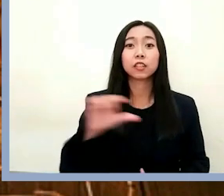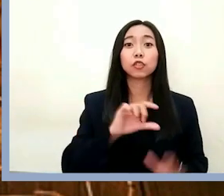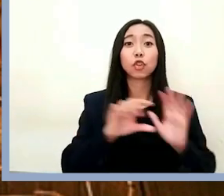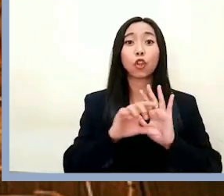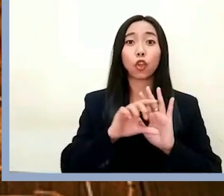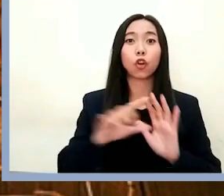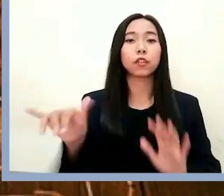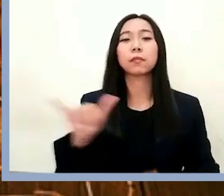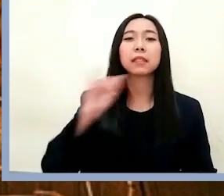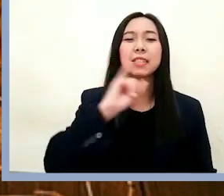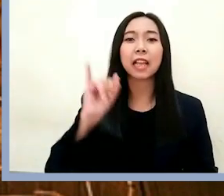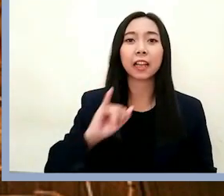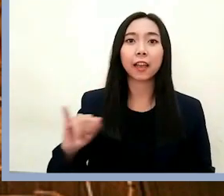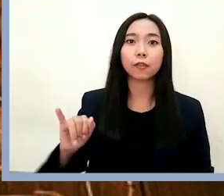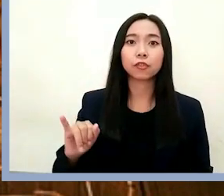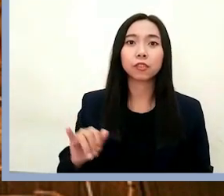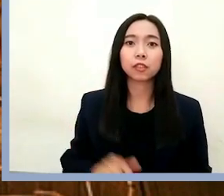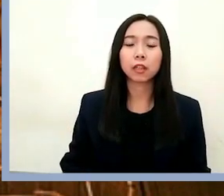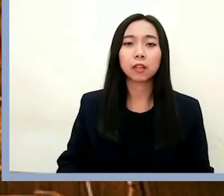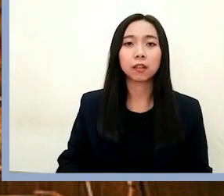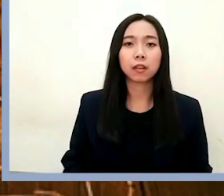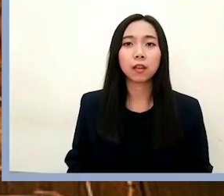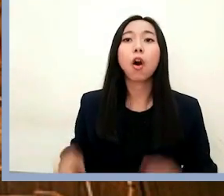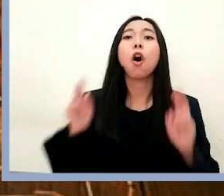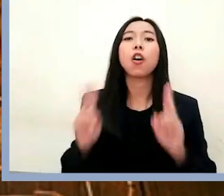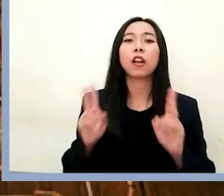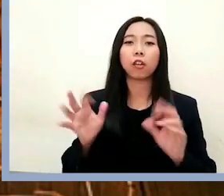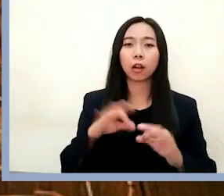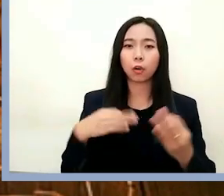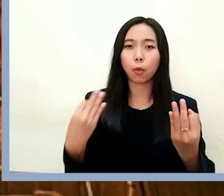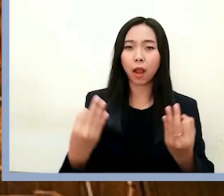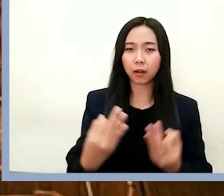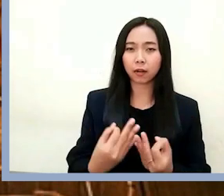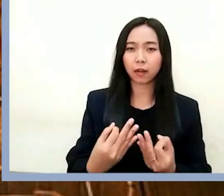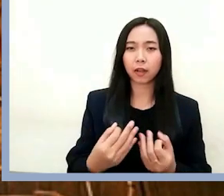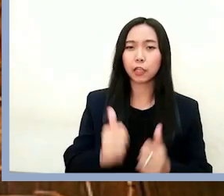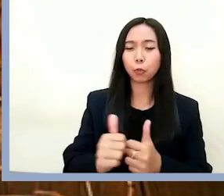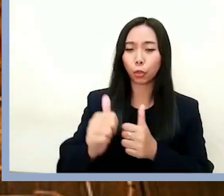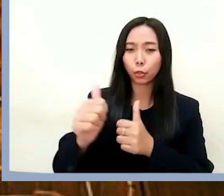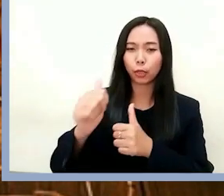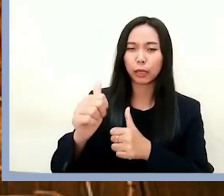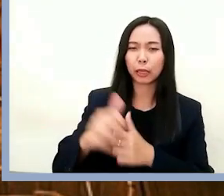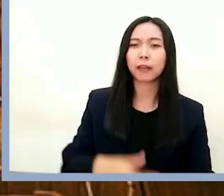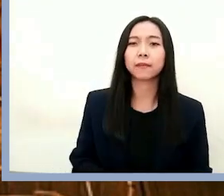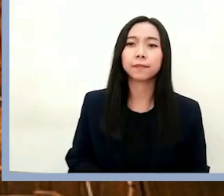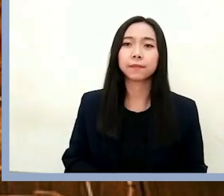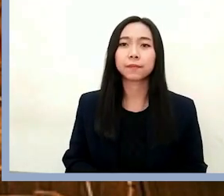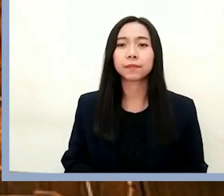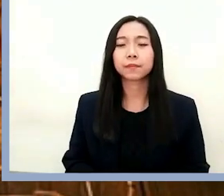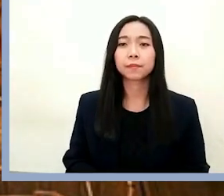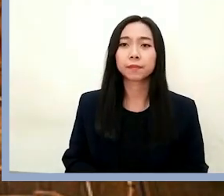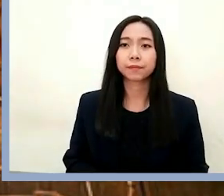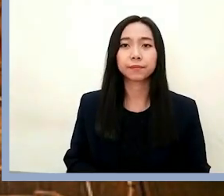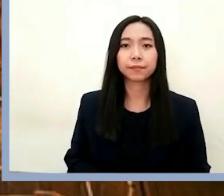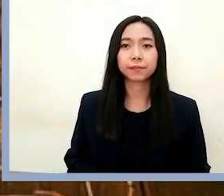mengenai seluruh anggota keluarganya kalau Ayah dihujat maka anak-anak